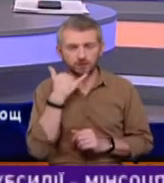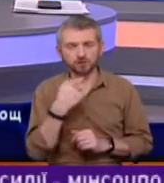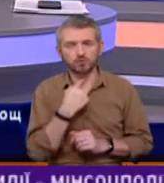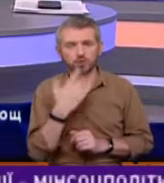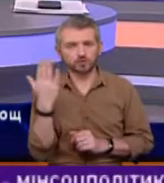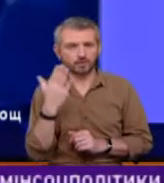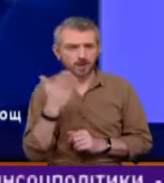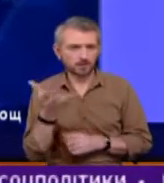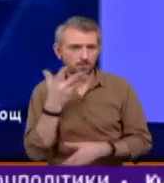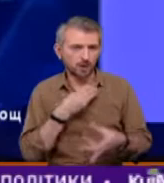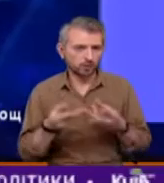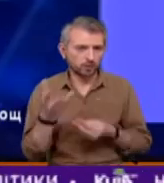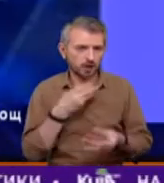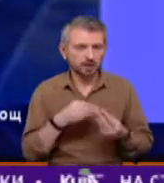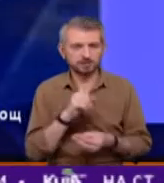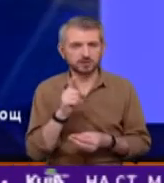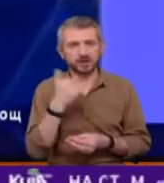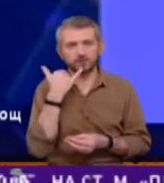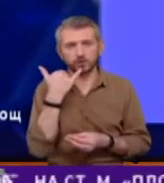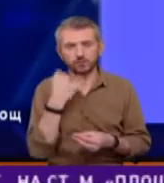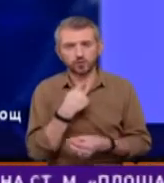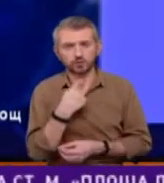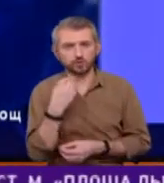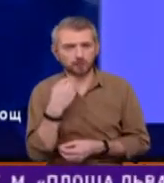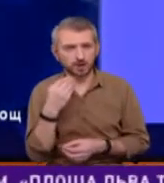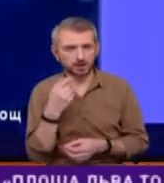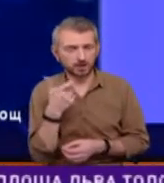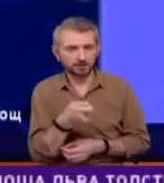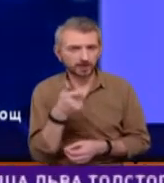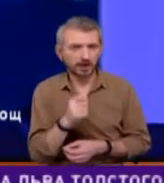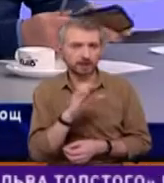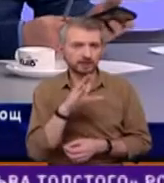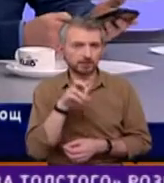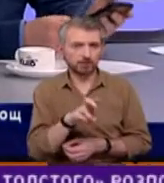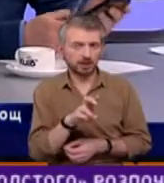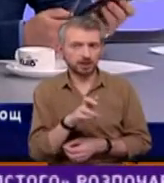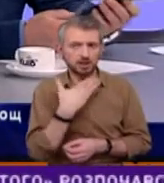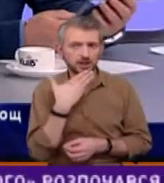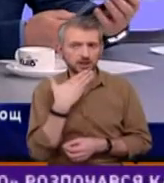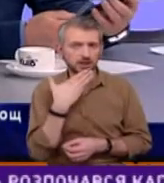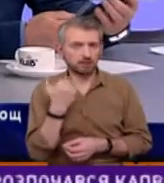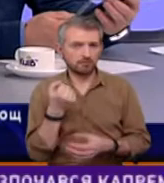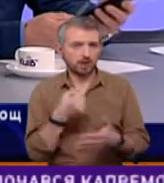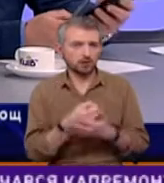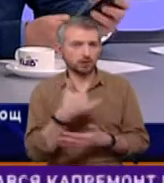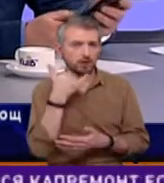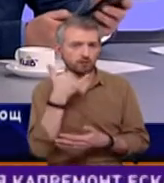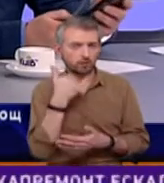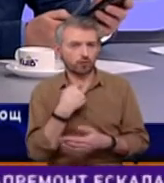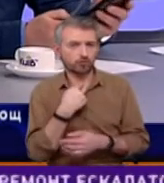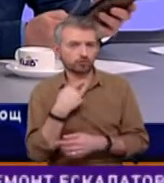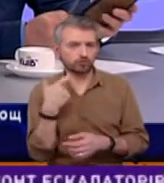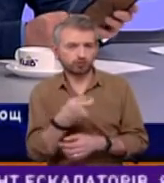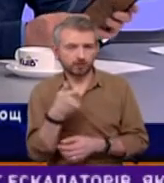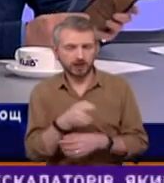голосуванням, маніпуляціями з телефонним голосуванням. СТБ не має до телефонного голосування